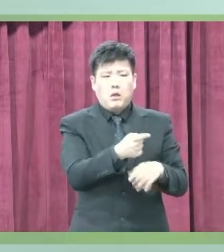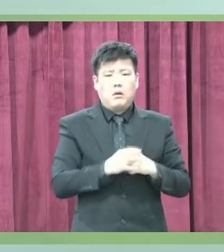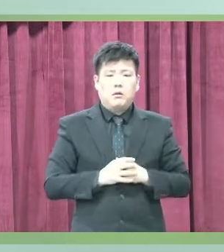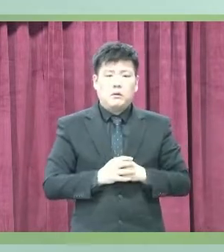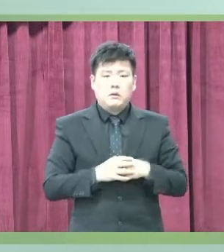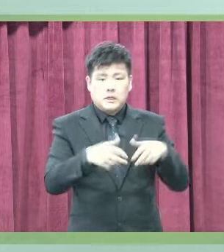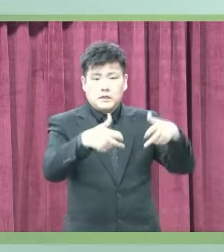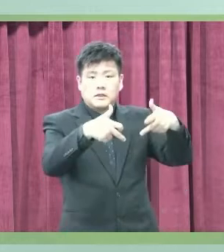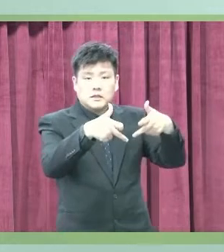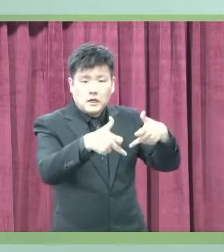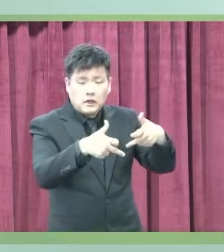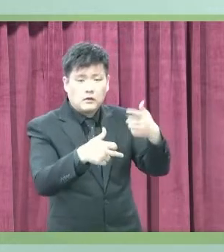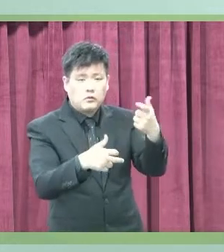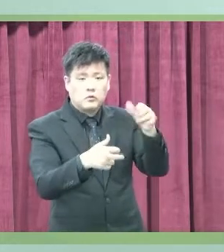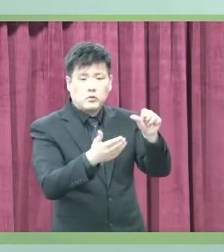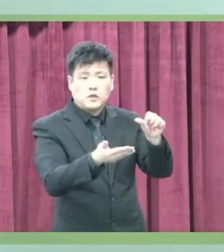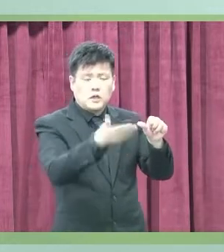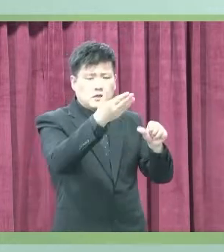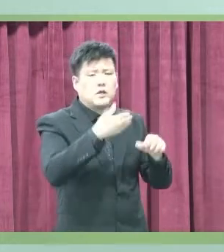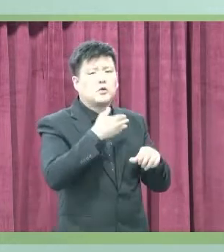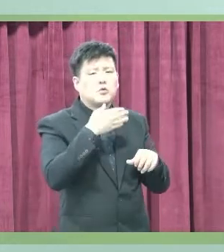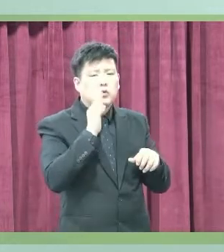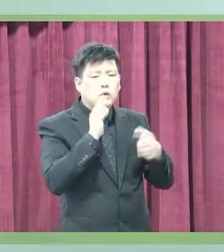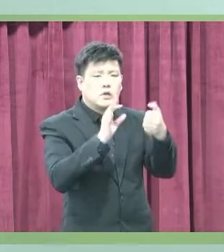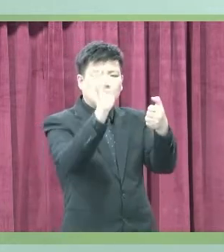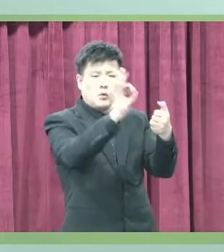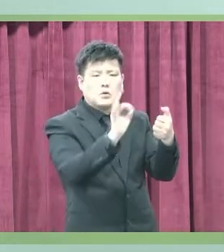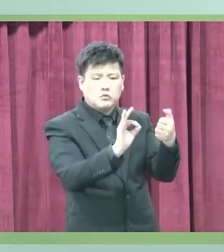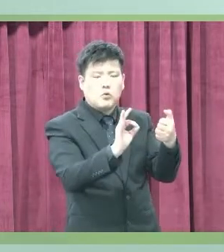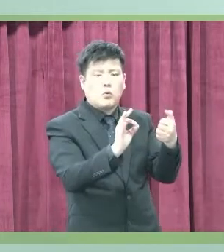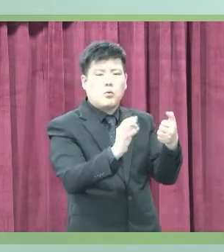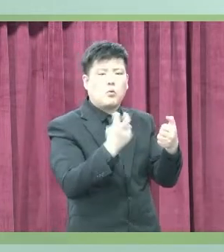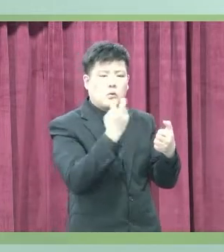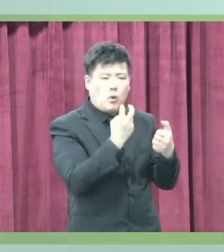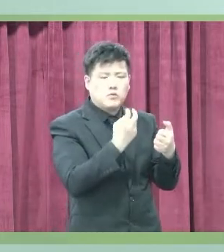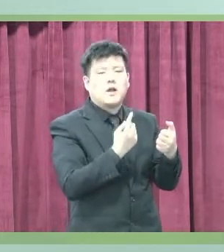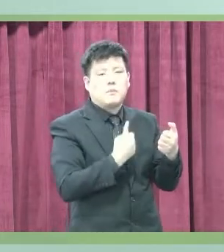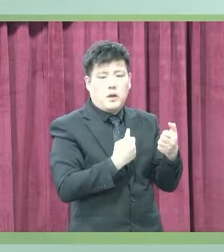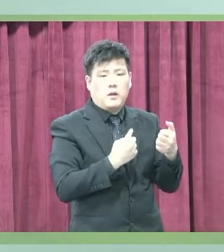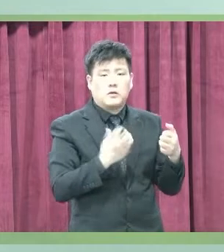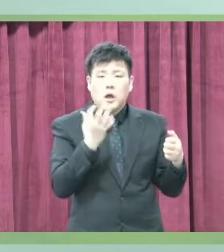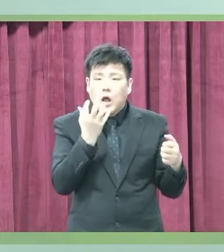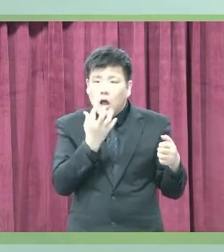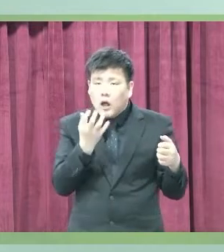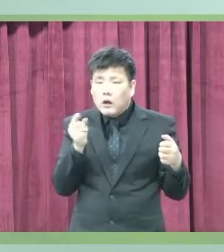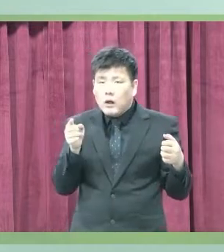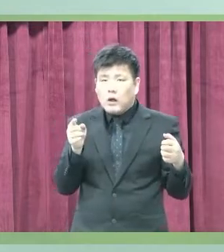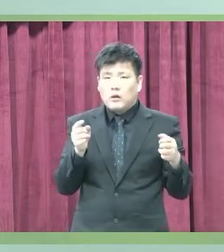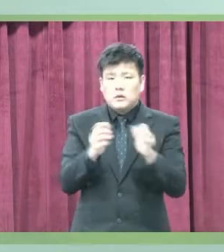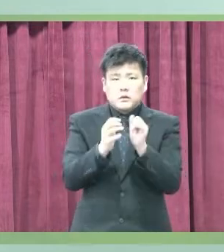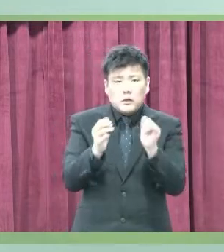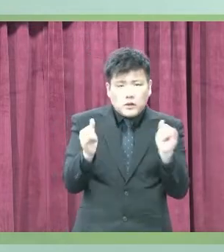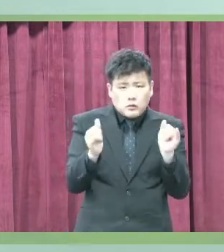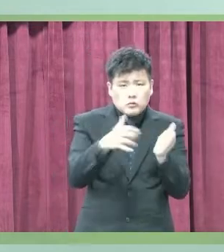장애인 같은 경우 65세 이상의 고령 인구가 50%에 다다릅니다. 해서 비장애인과 인구 구조가 다르기 때문에